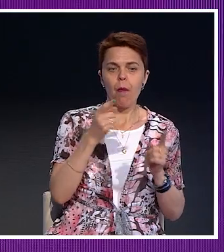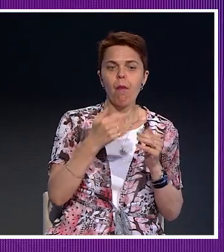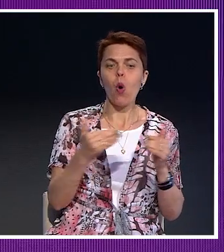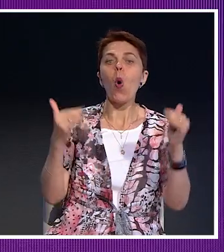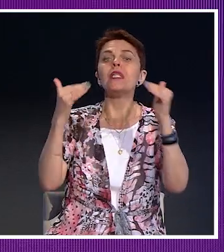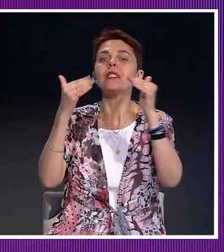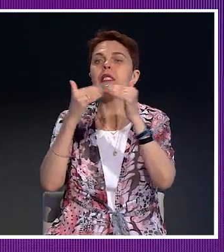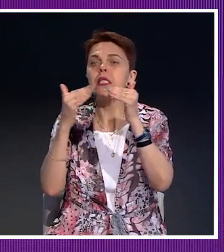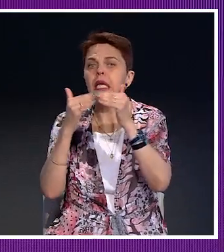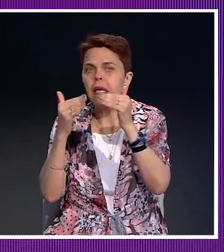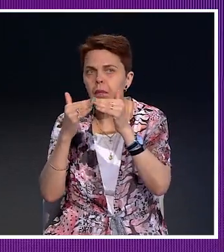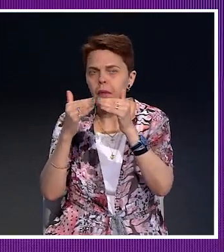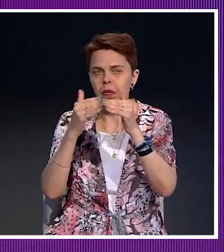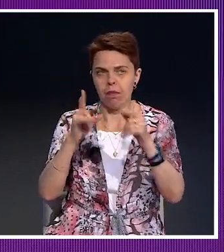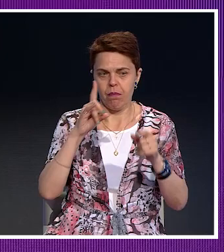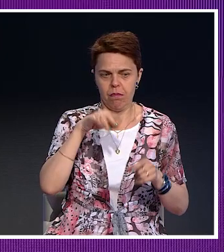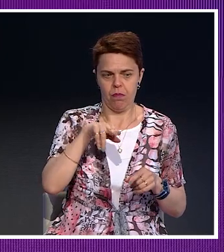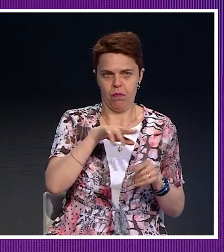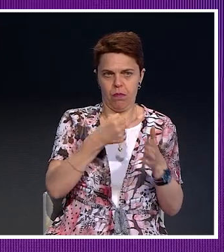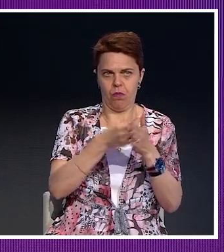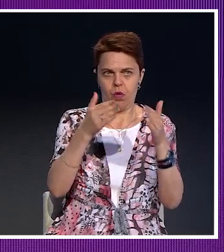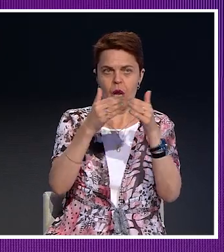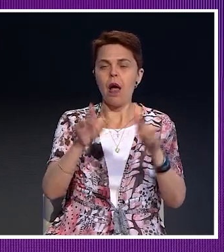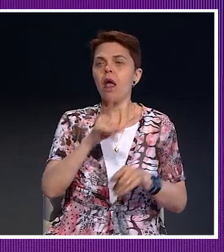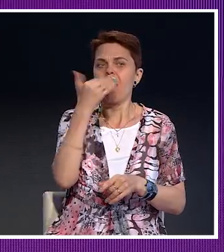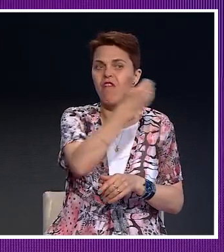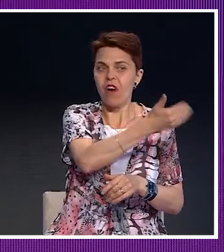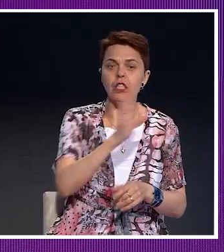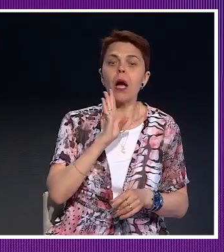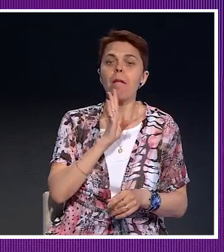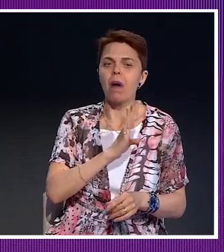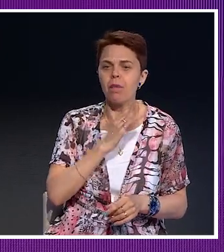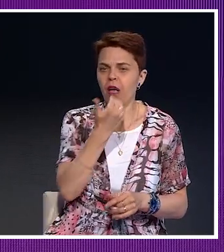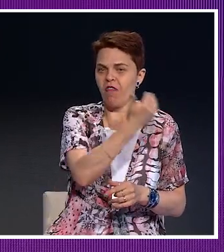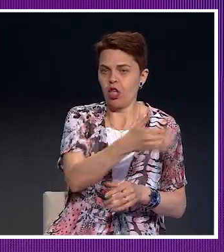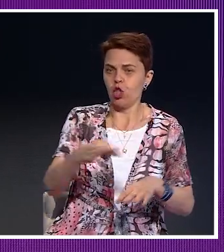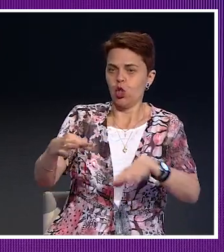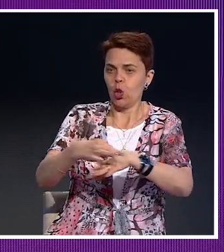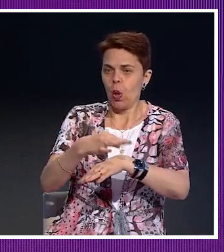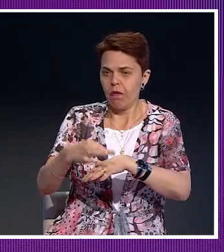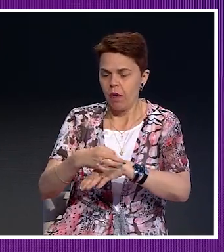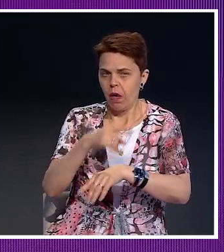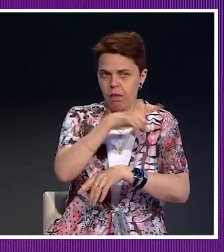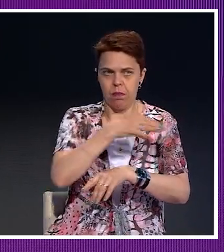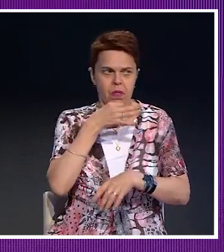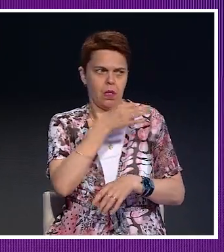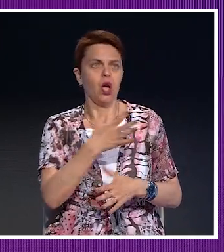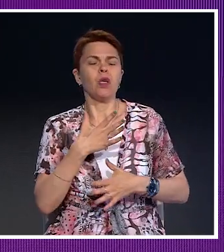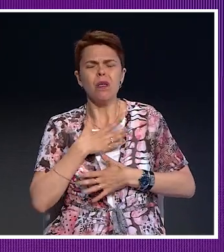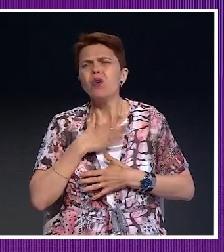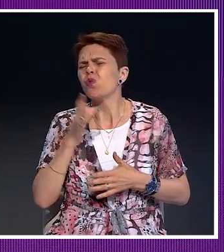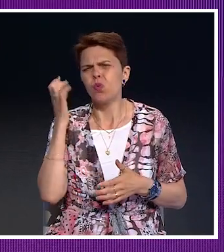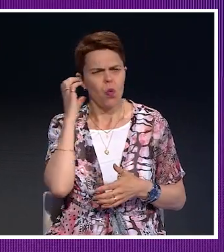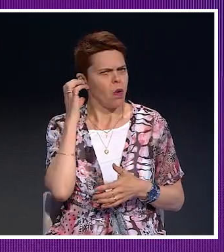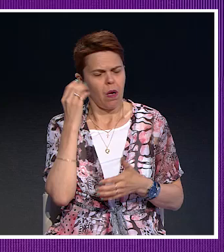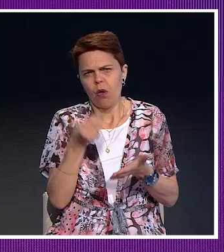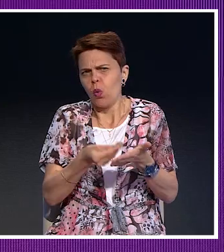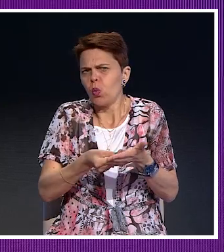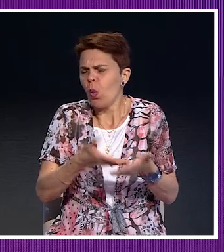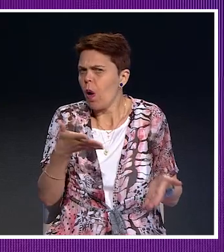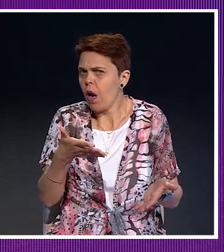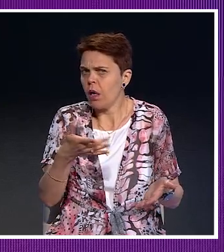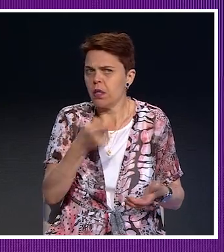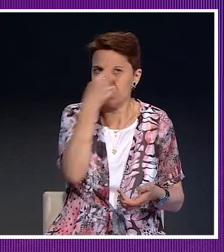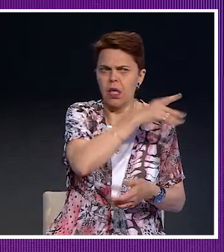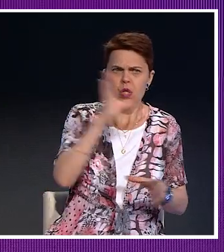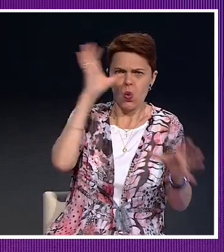дім теж треба відверто сказати, тому що і ваша мама, і ваш чоловік рано чи пізно вам скаже: «Слухай, дорога, ти там